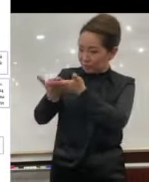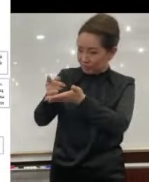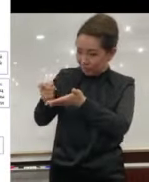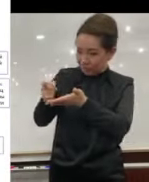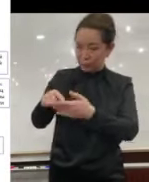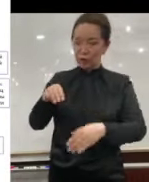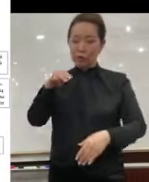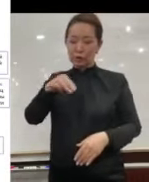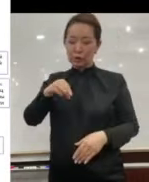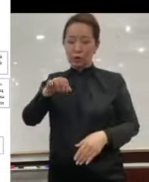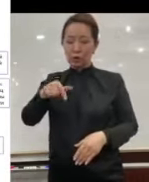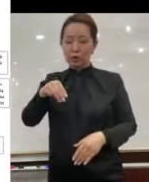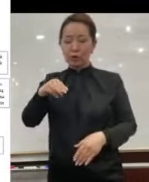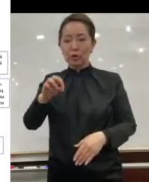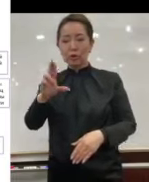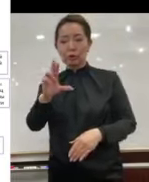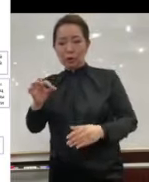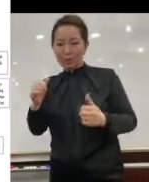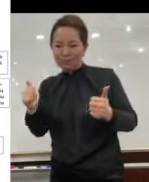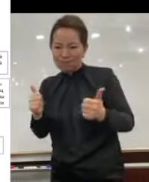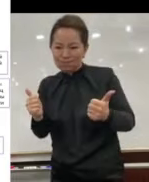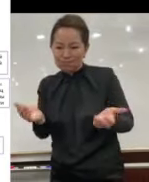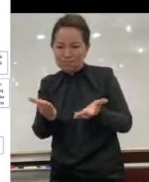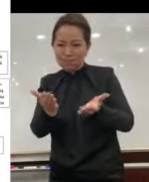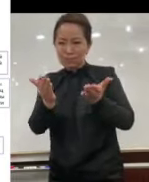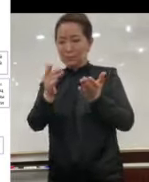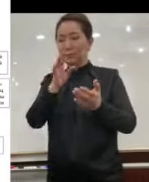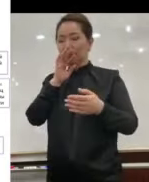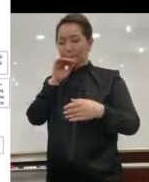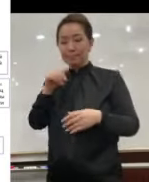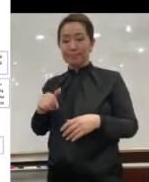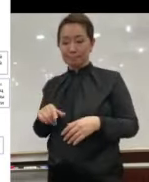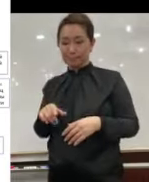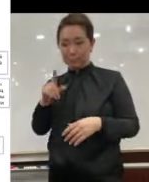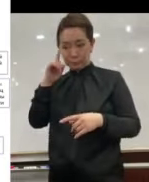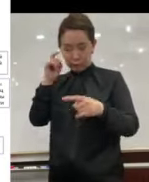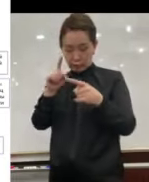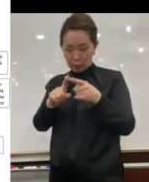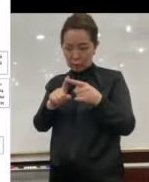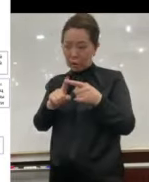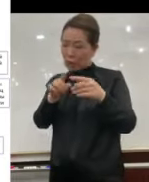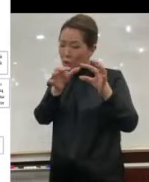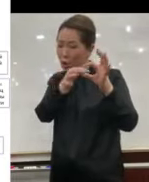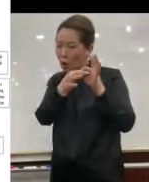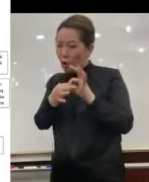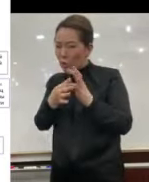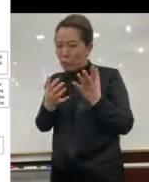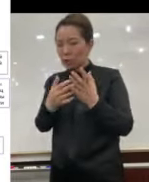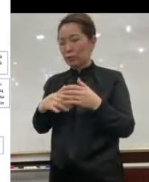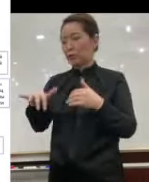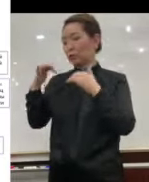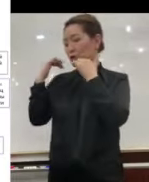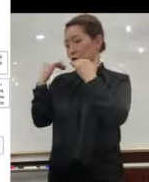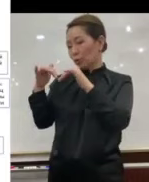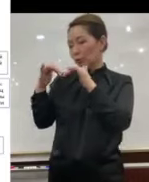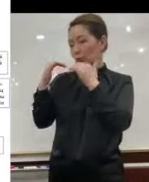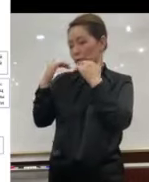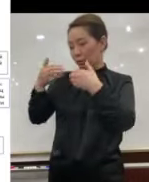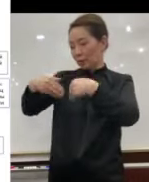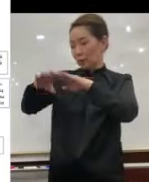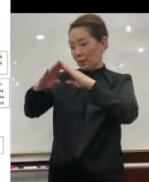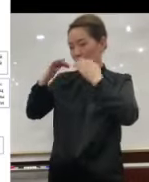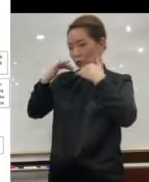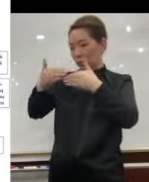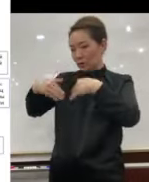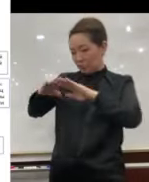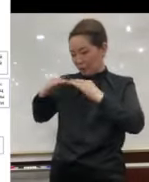тэгэхээр энэ тогтолцоог бэхжүүлэх гэдэг зорилгод хүрэхийн тулд энэ зөвлөлүүдийн одоо үүрэг хариуцлага үйл ажиллагаа